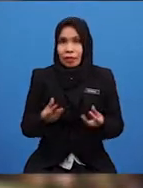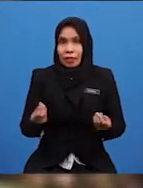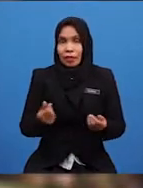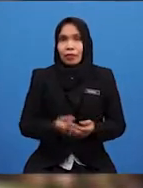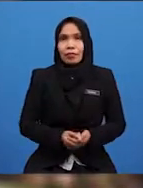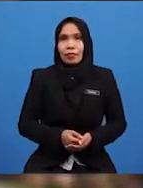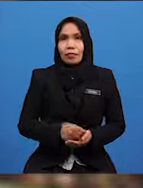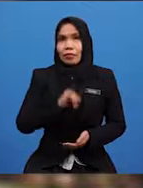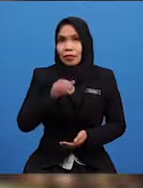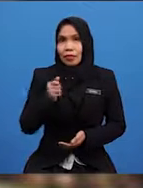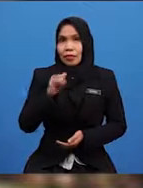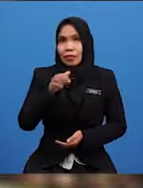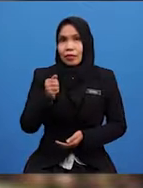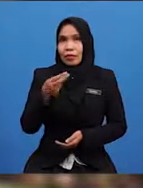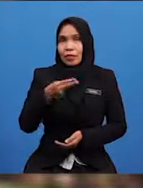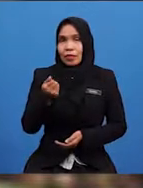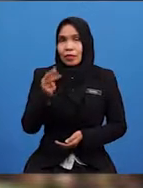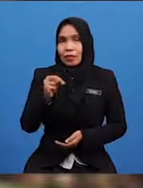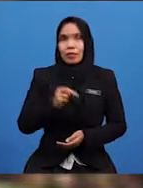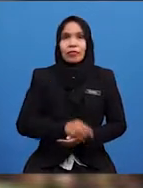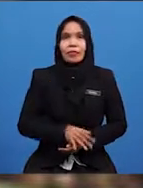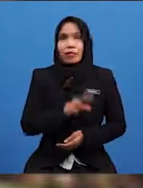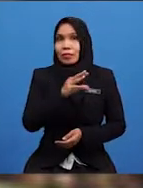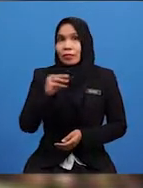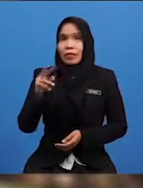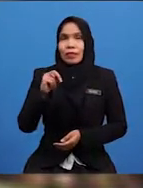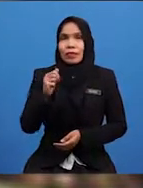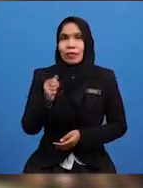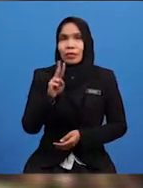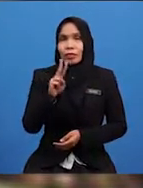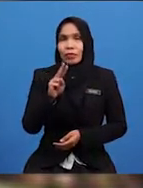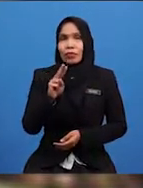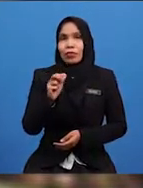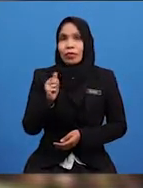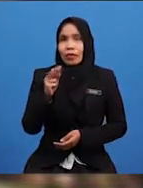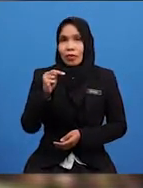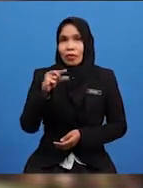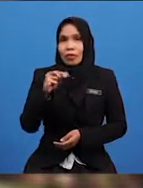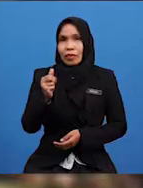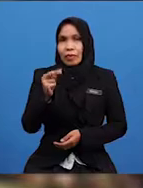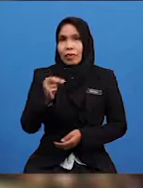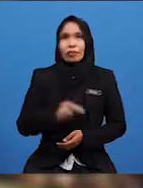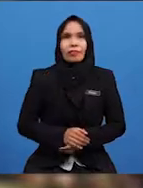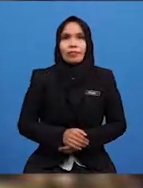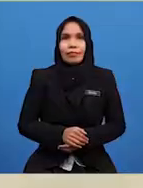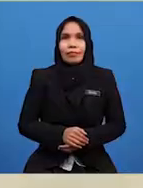naungan. Jadi, jom kita sama-sama lihat cara pembentukan empayar melalui